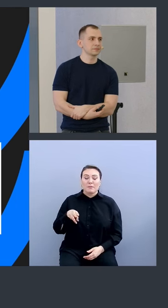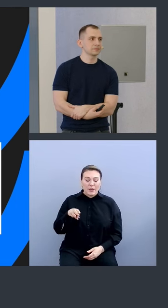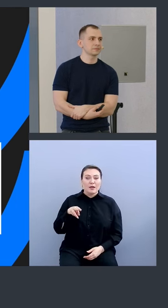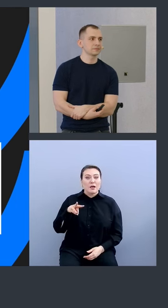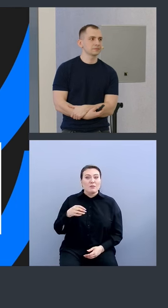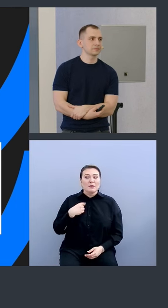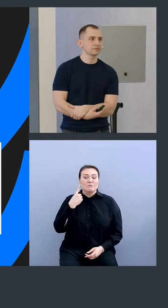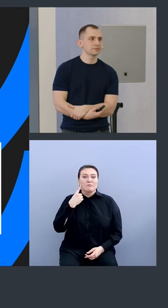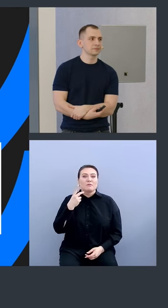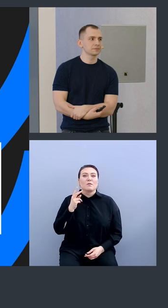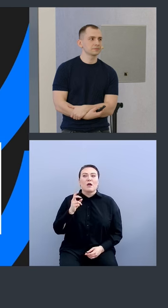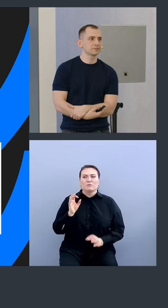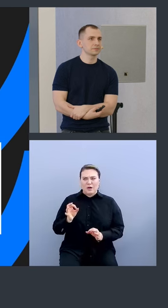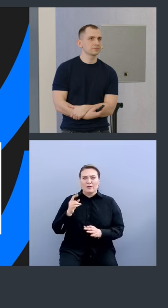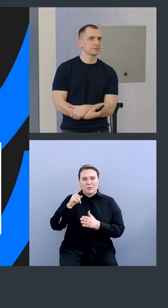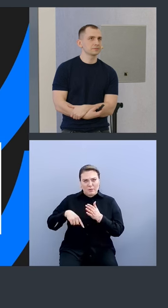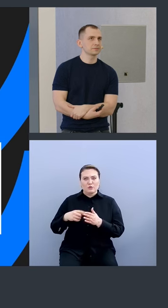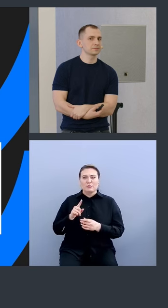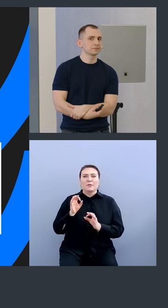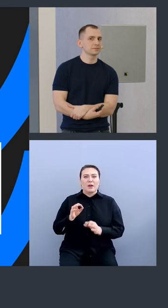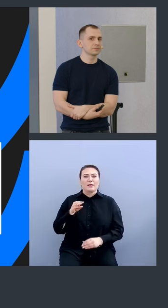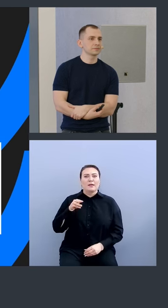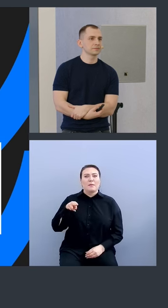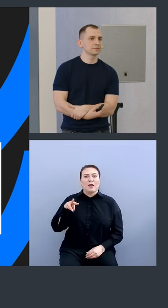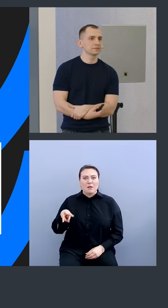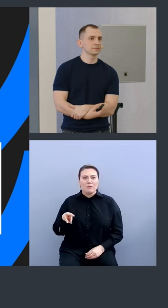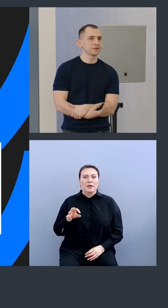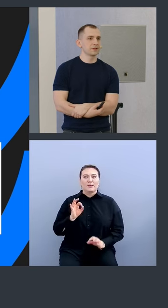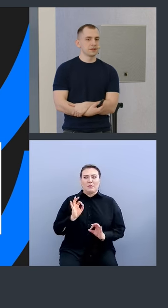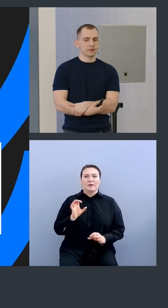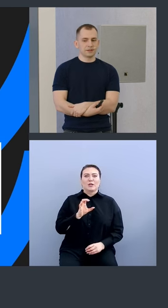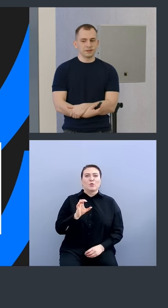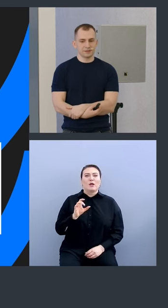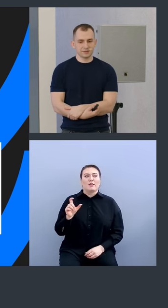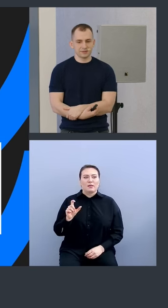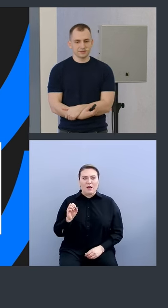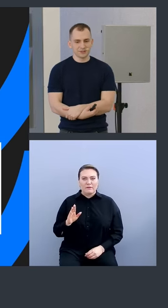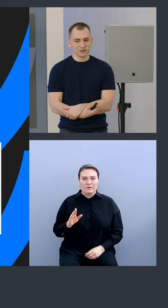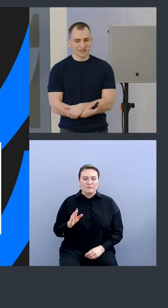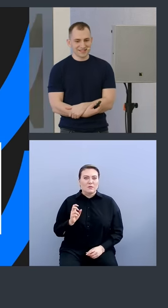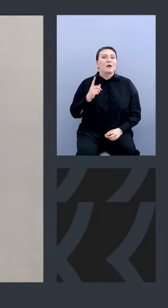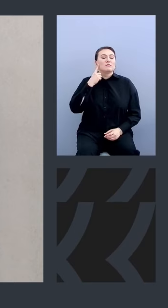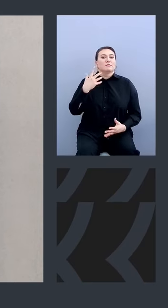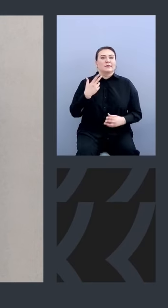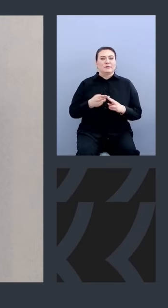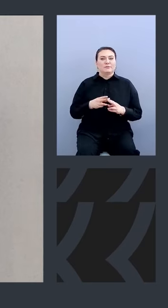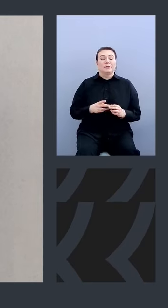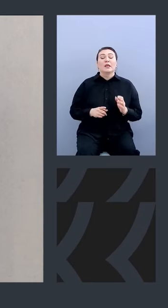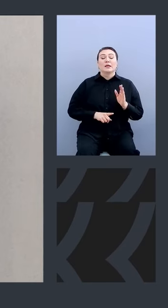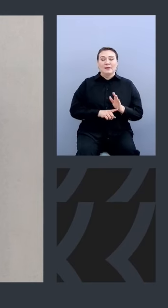Как убедиться, что это действительно правильный TPM? Как убедиться, что это действительно правильный Secure and Cloud? Начну с конца.